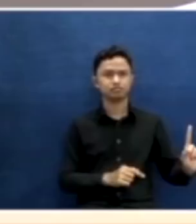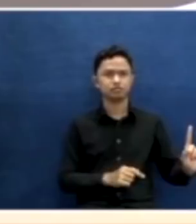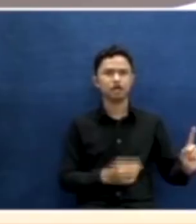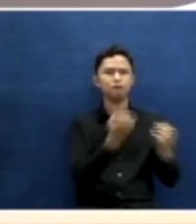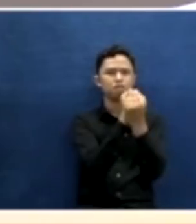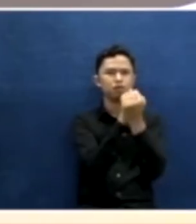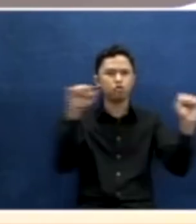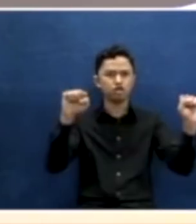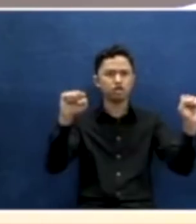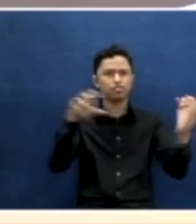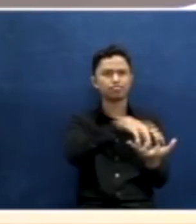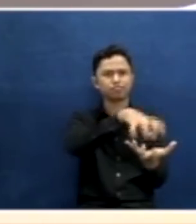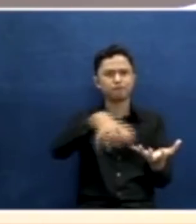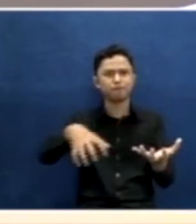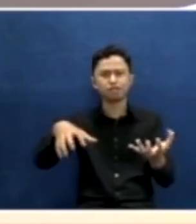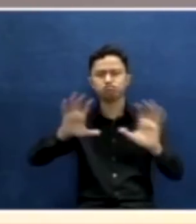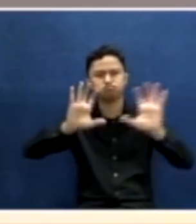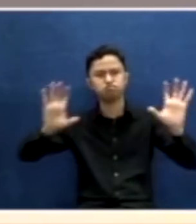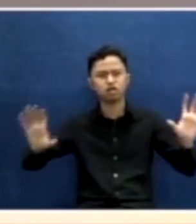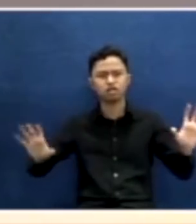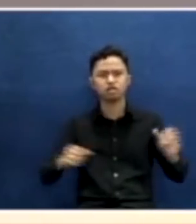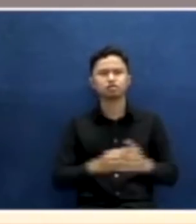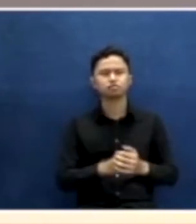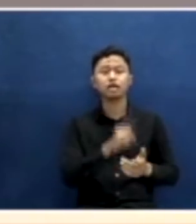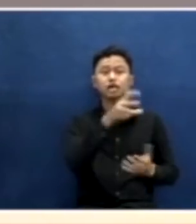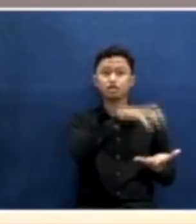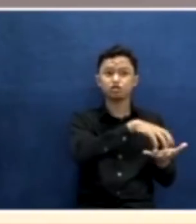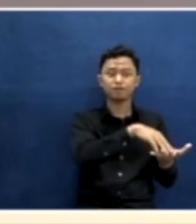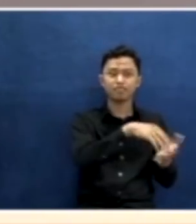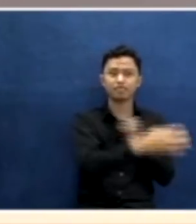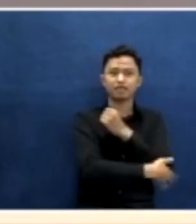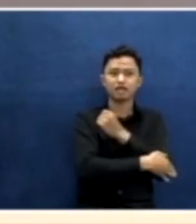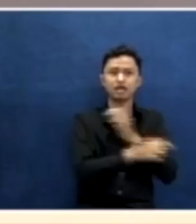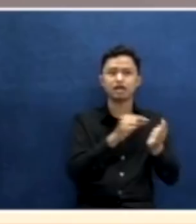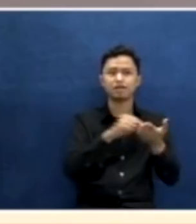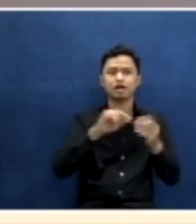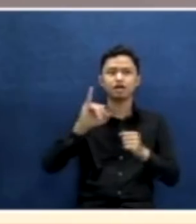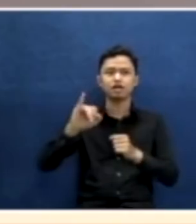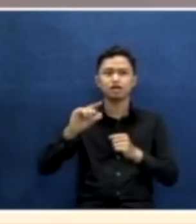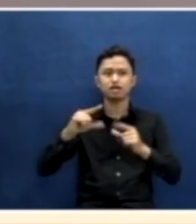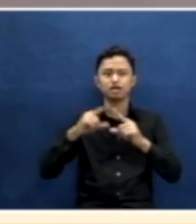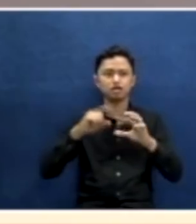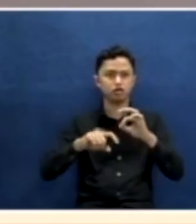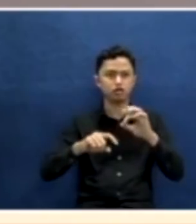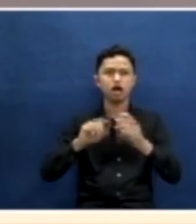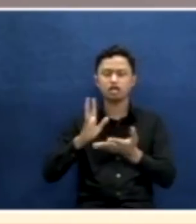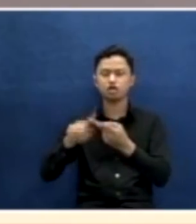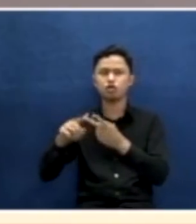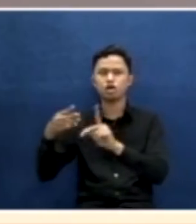salah satu wilayah yang dikuasai oleh hajjaj BIN Yusuf itu adalah daerah Irak disitu ada Basrah disitu ada kufah